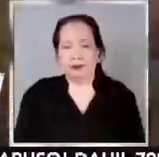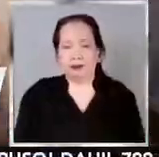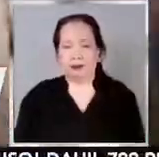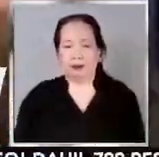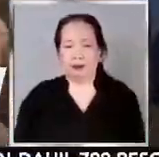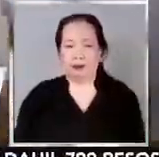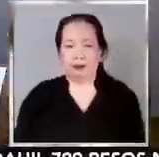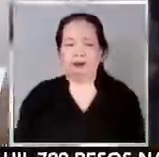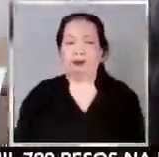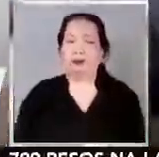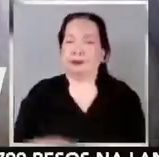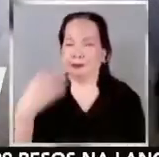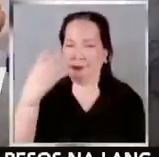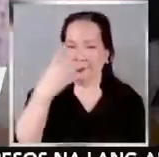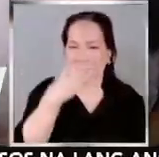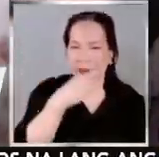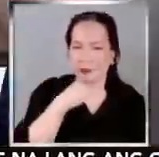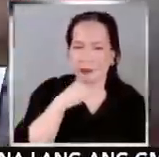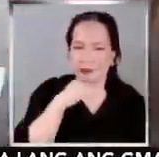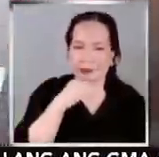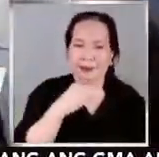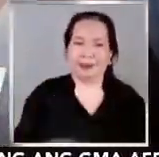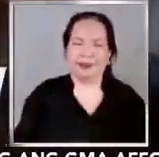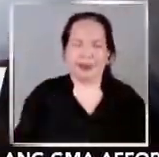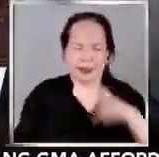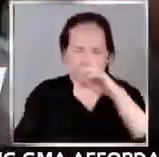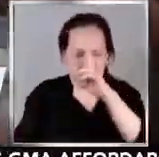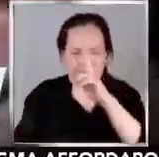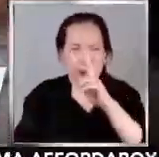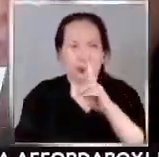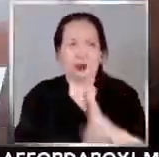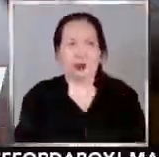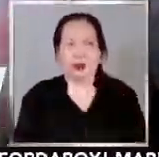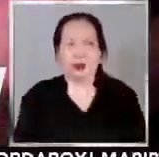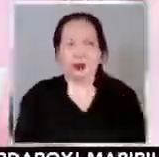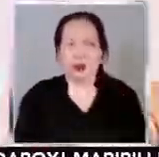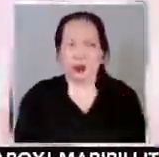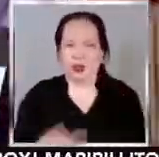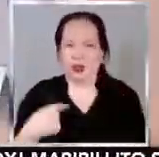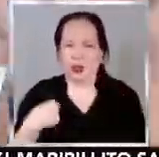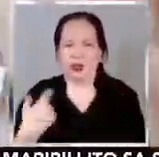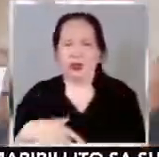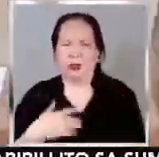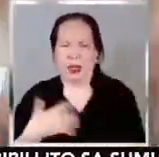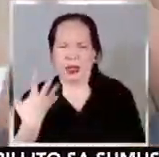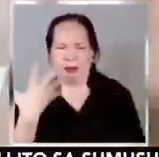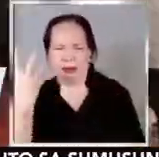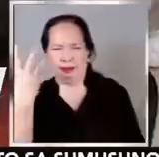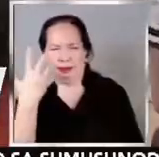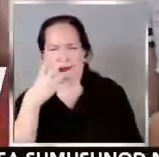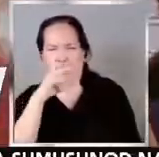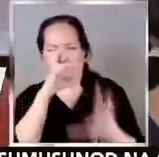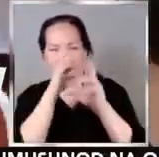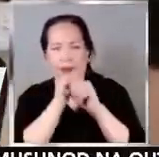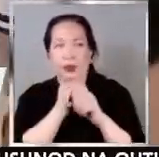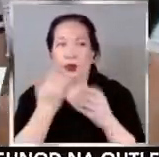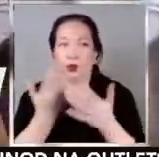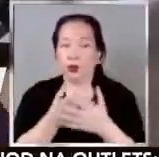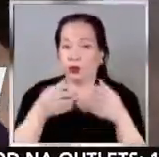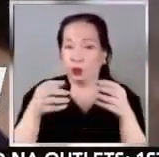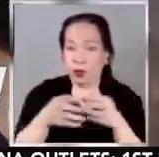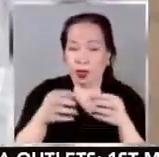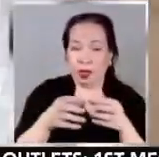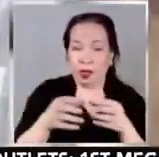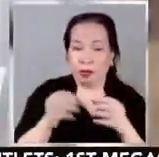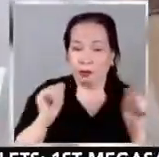Magaganda, mga gwapo at malalakas ang dating. Sila ang newest batch na sparkle artists na humarap